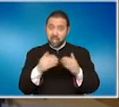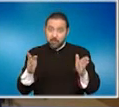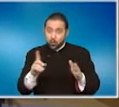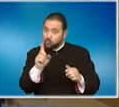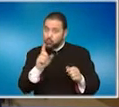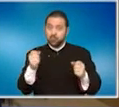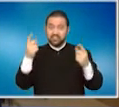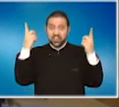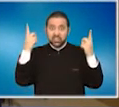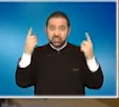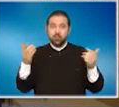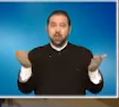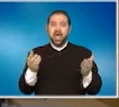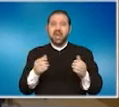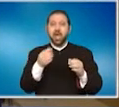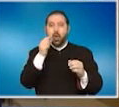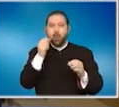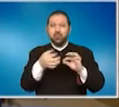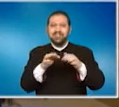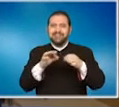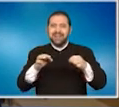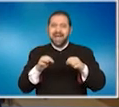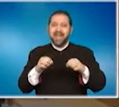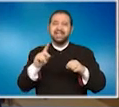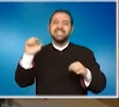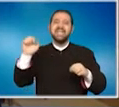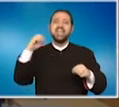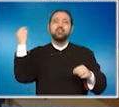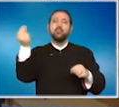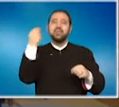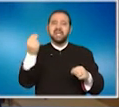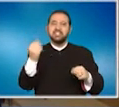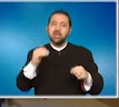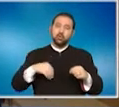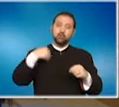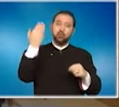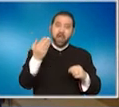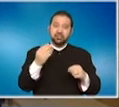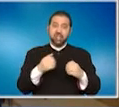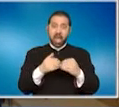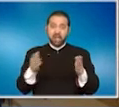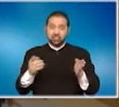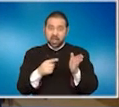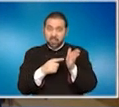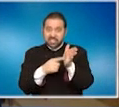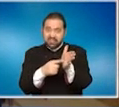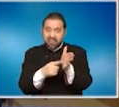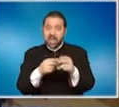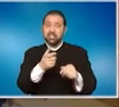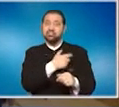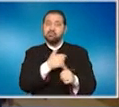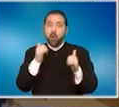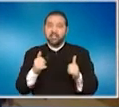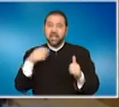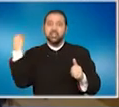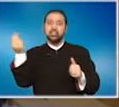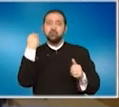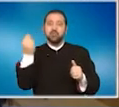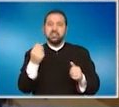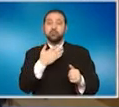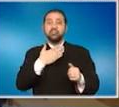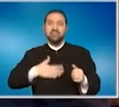sfârșitul, credința este începutul în care omul se leagă de Dumnezeu. Și apoi el începe să vadă ce poate acest Dumnezeu, cine este